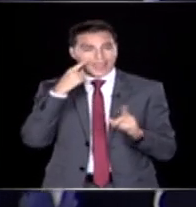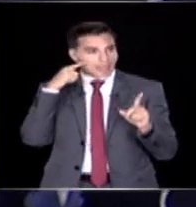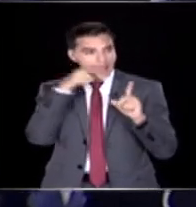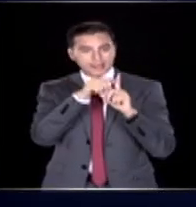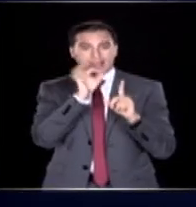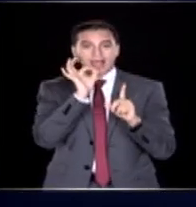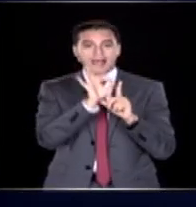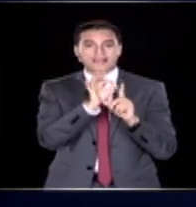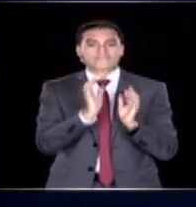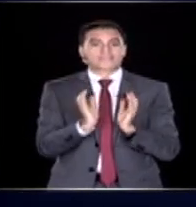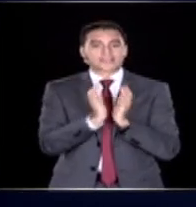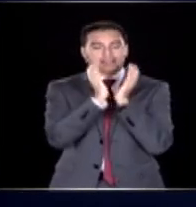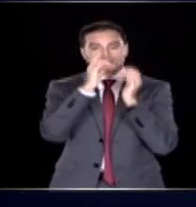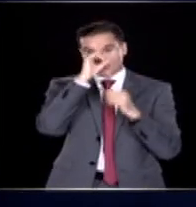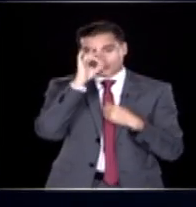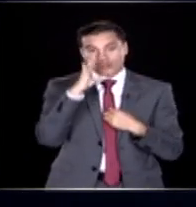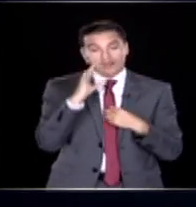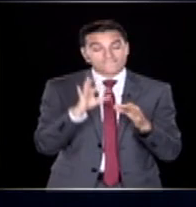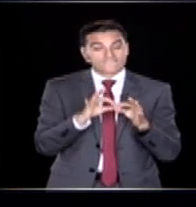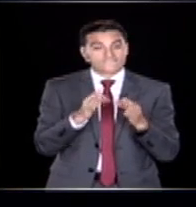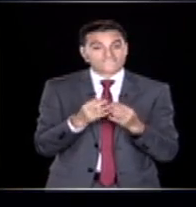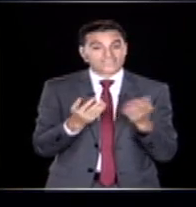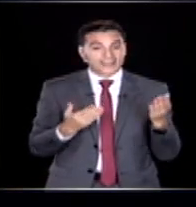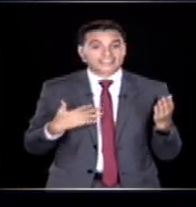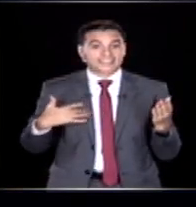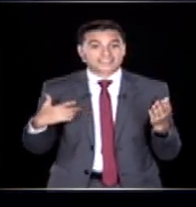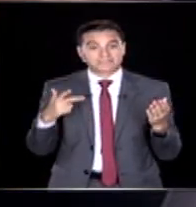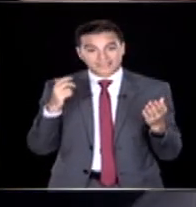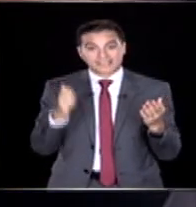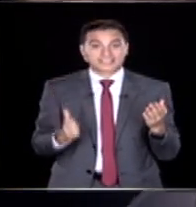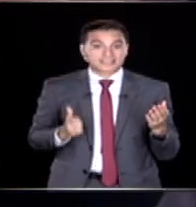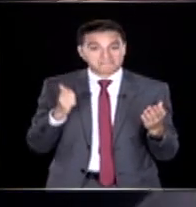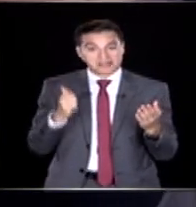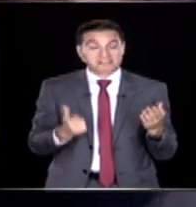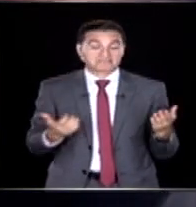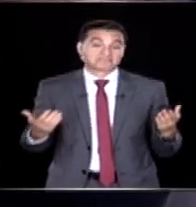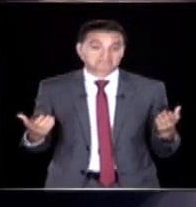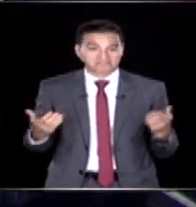جايين عايزين نفوز بالكاس. اكسبريس بقى يعني،